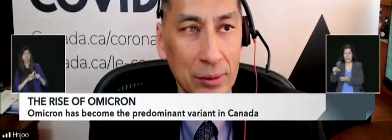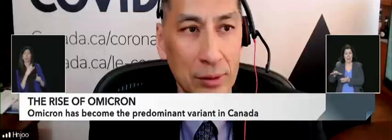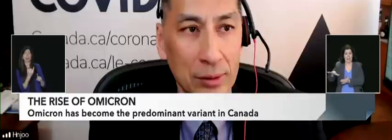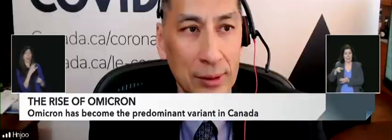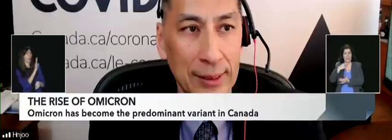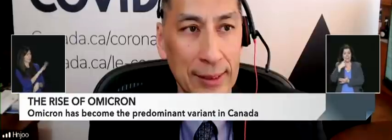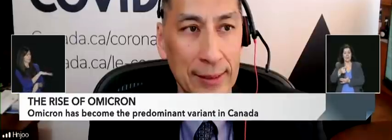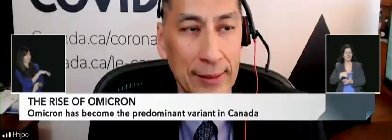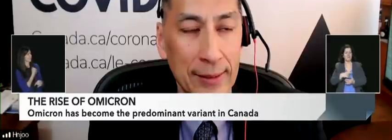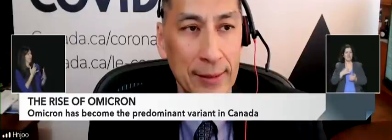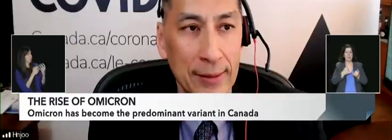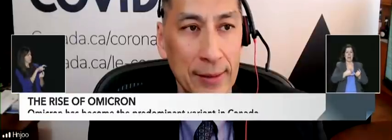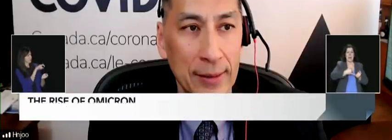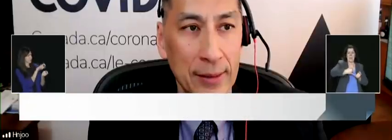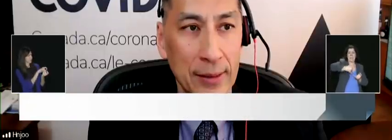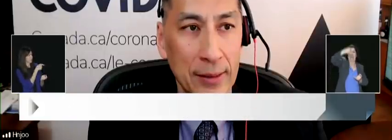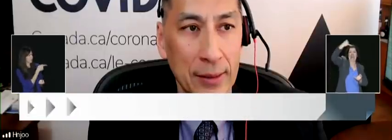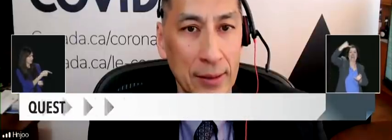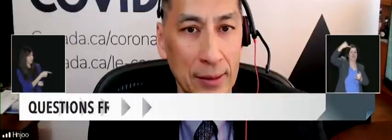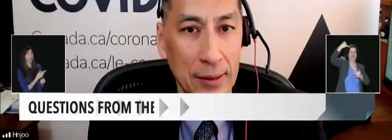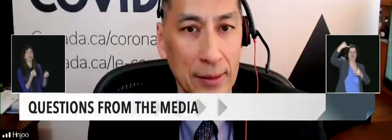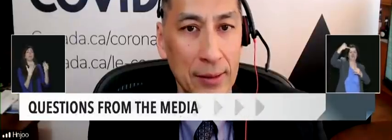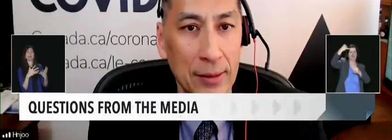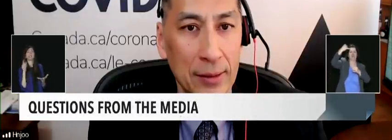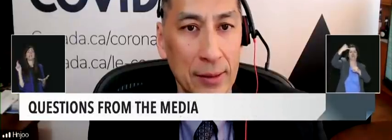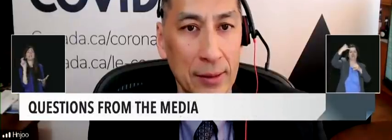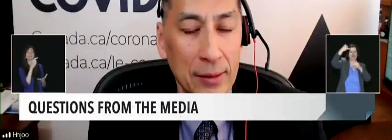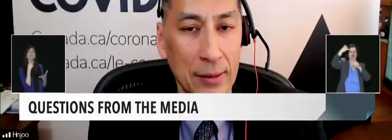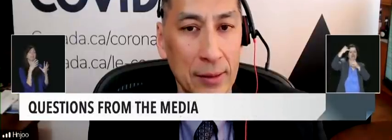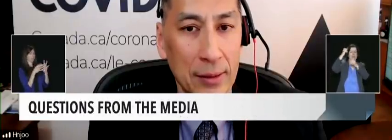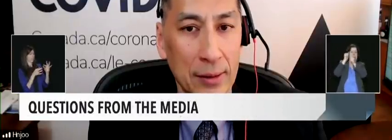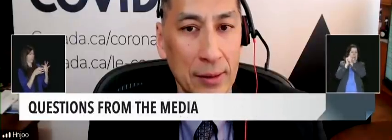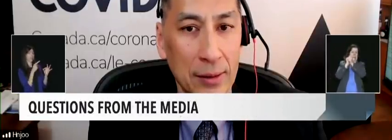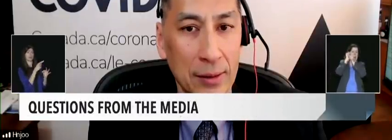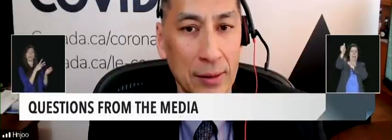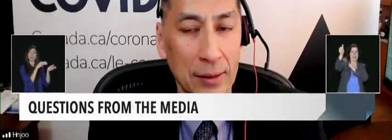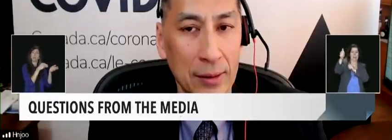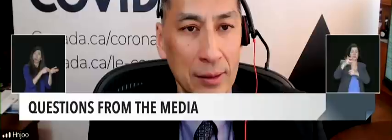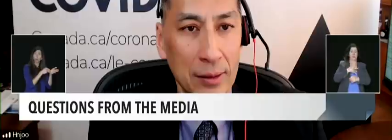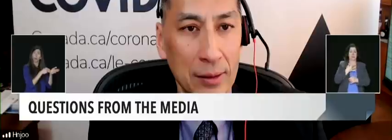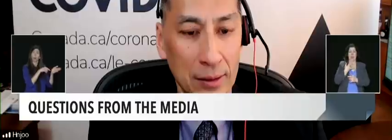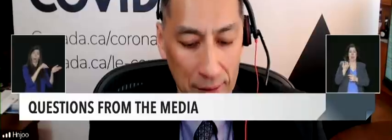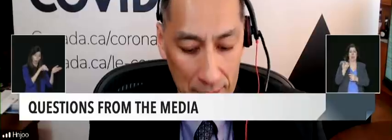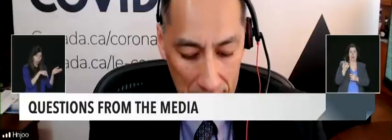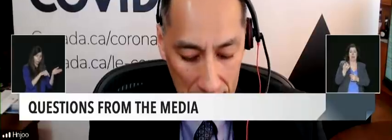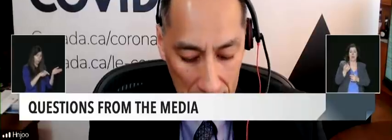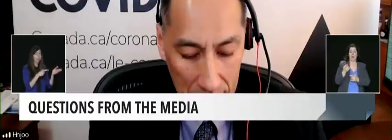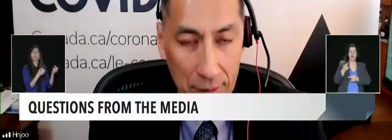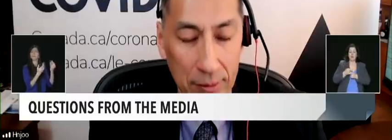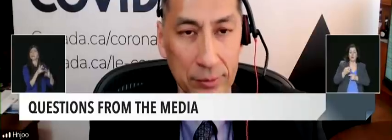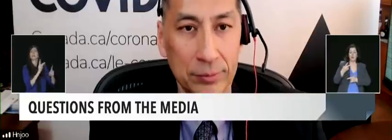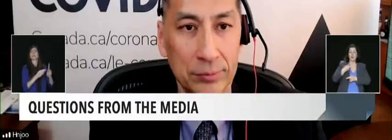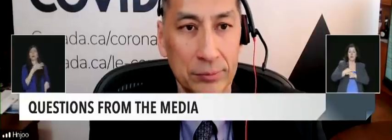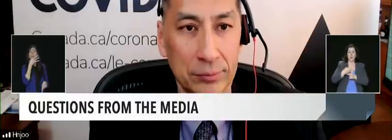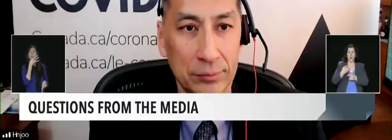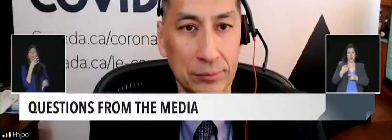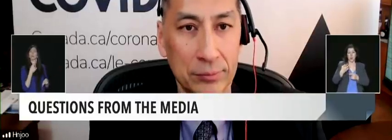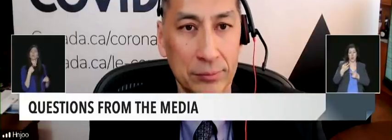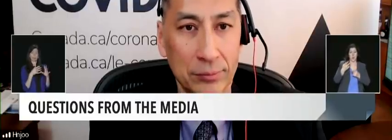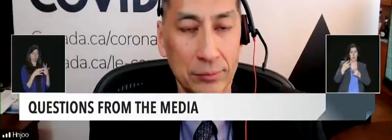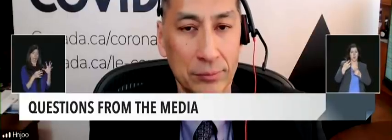hausse des cas, c'est-à-dire on a atteint en ce moment ou peut-être dans les prochains jours le pic de la hausse des